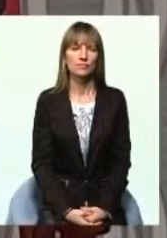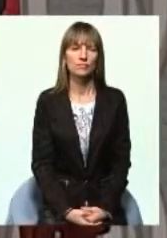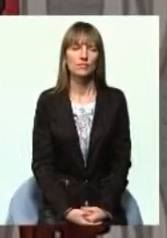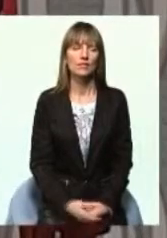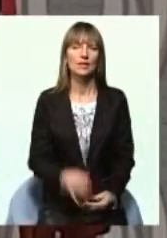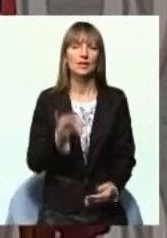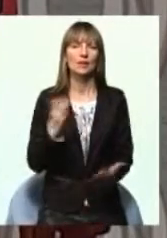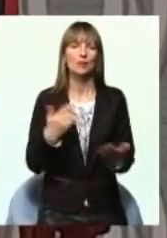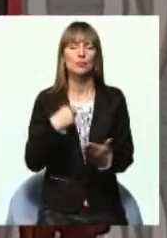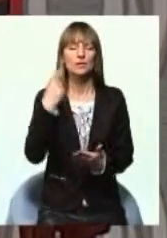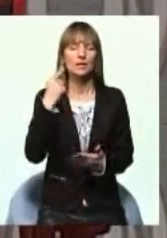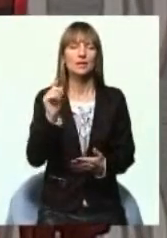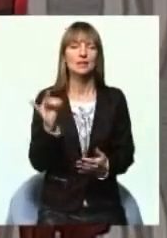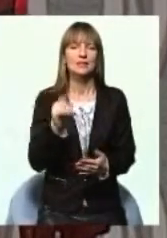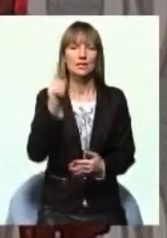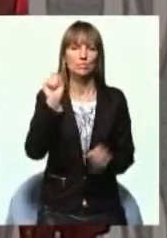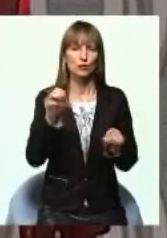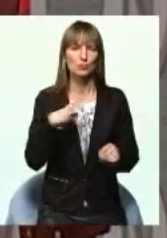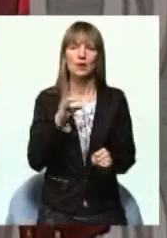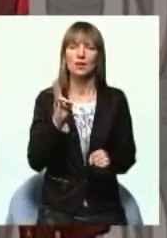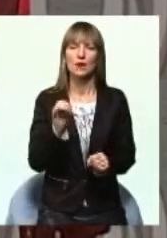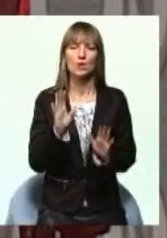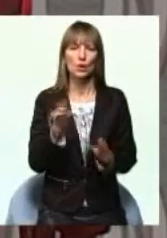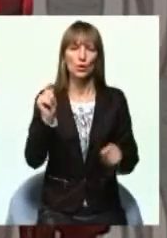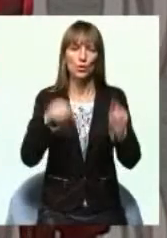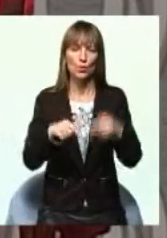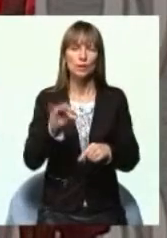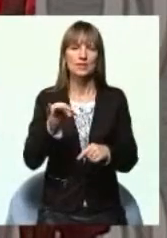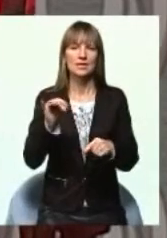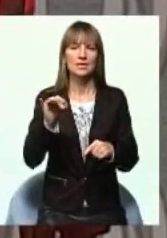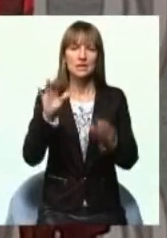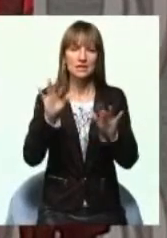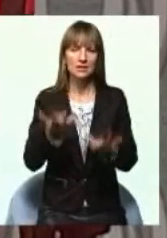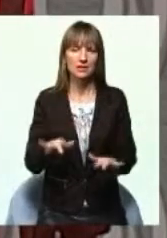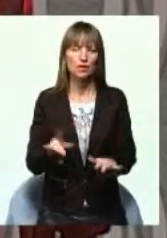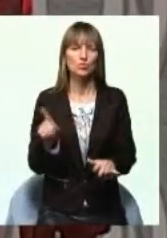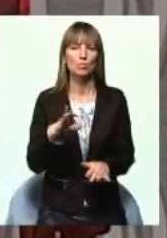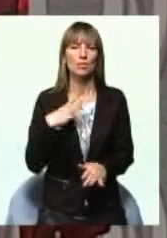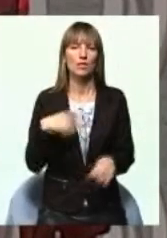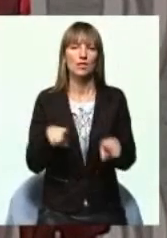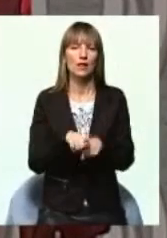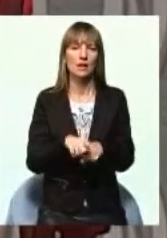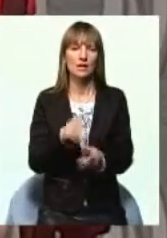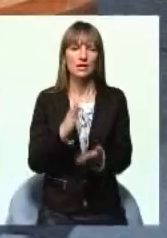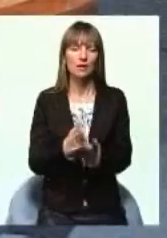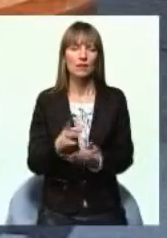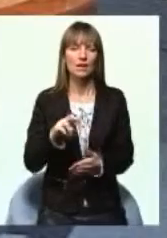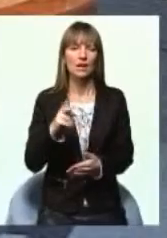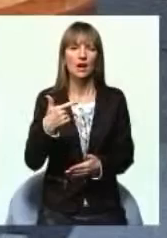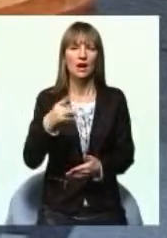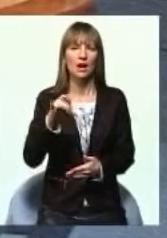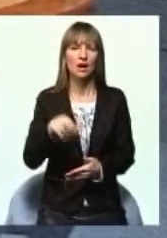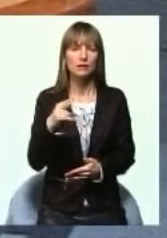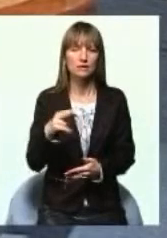Ну і як ми знаємо, з неба може падати не тільки дощ або сніг. Як ми вже мовили, що і буває таке явище, як град. Тож,